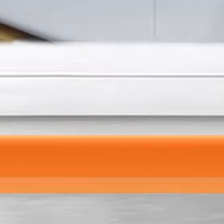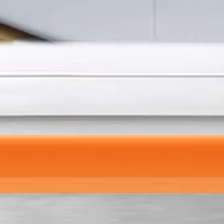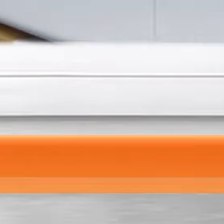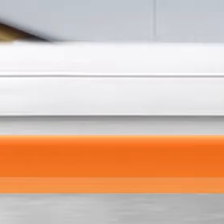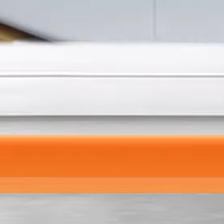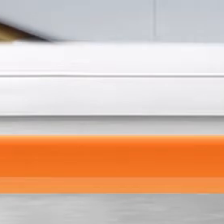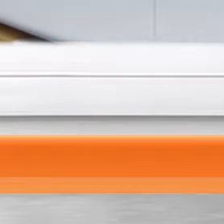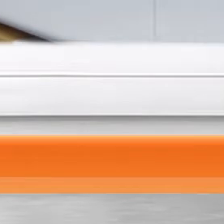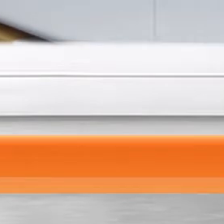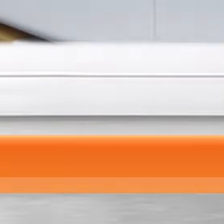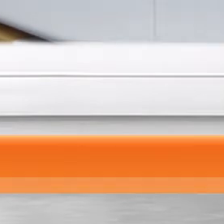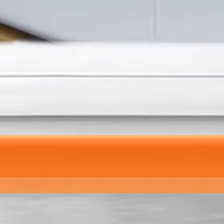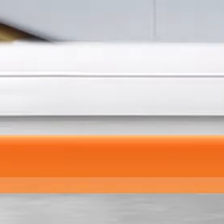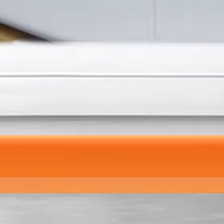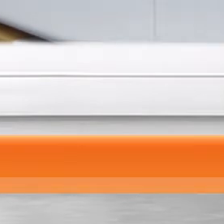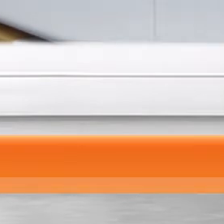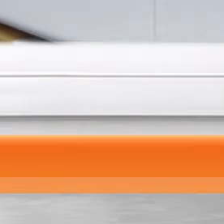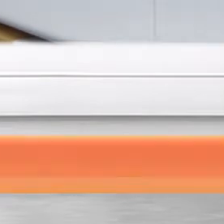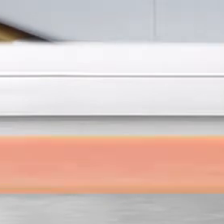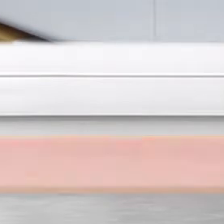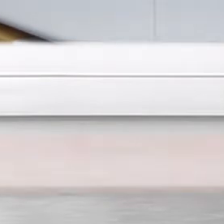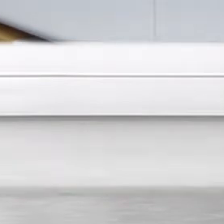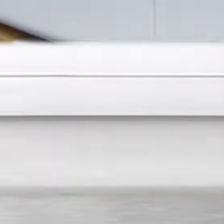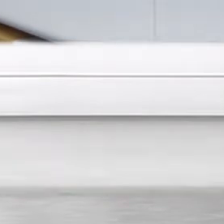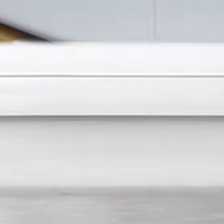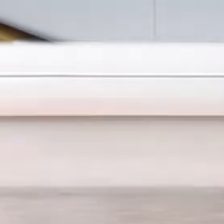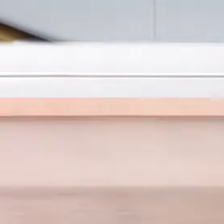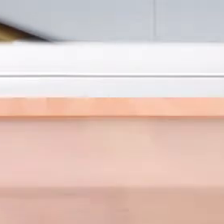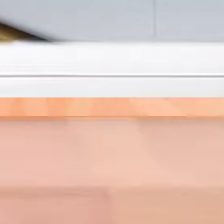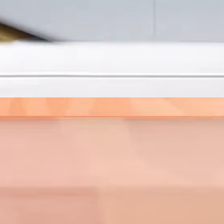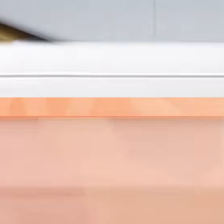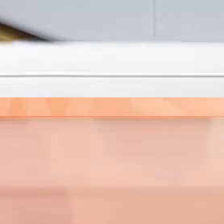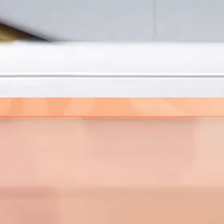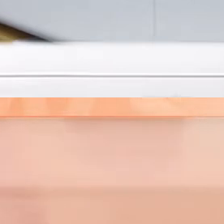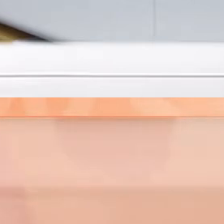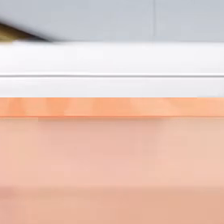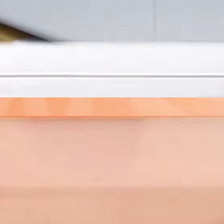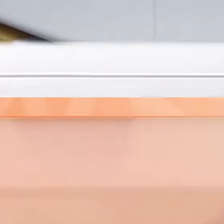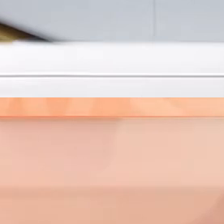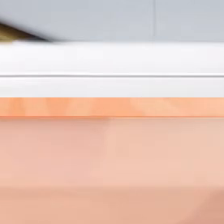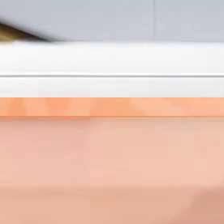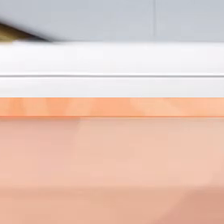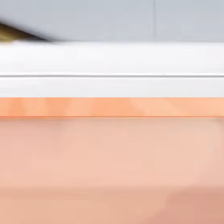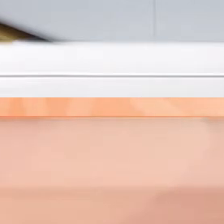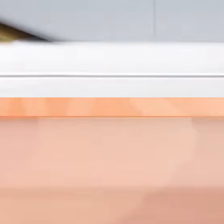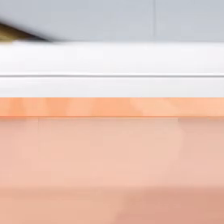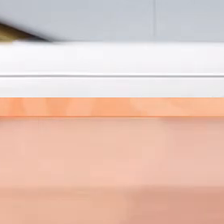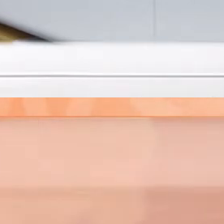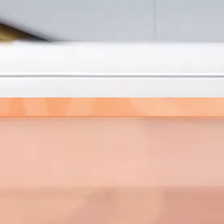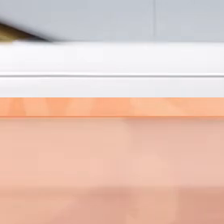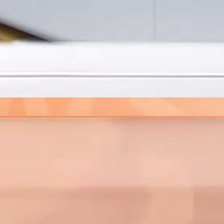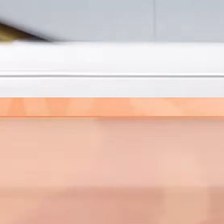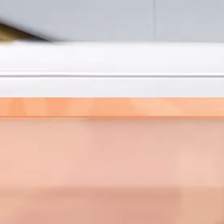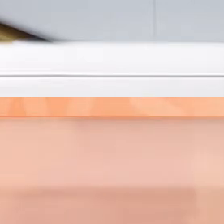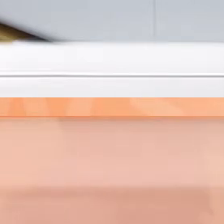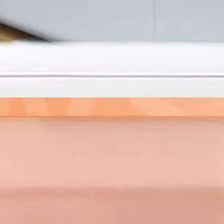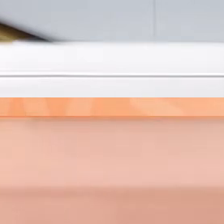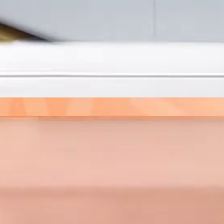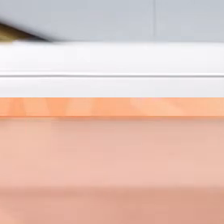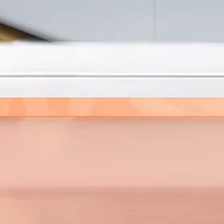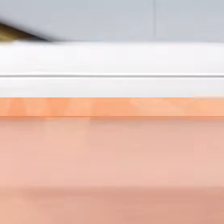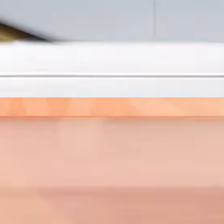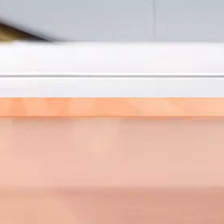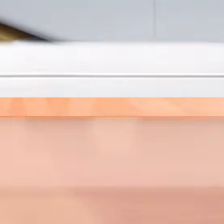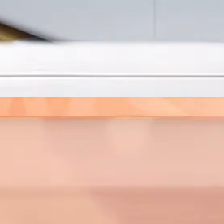안녕하세요 주 ebs 뉴스 매거진 입니다 1개의 페트병이 자연 분해되는 시간은 무려 오백 년이 걸린다고